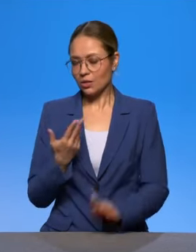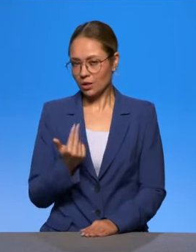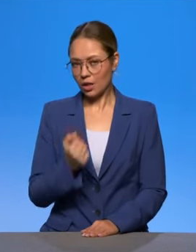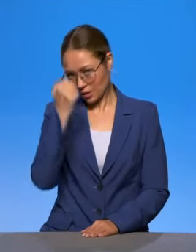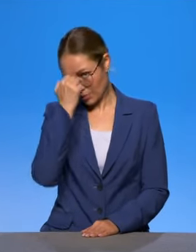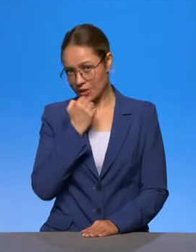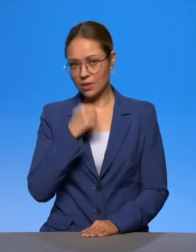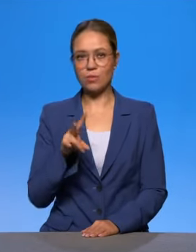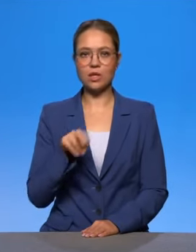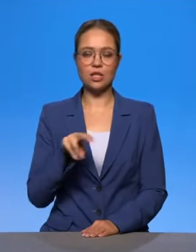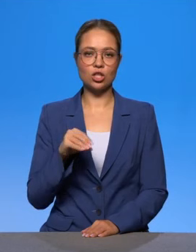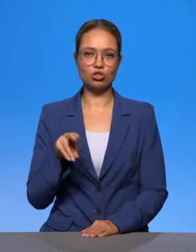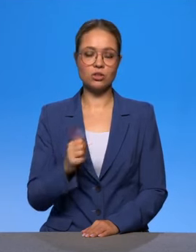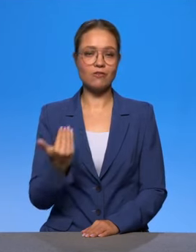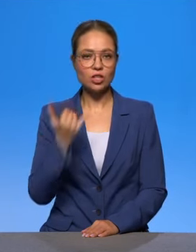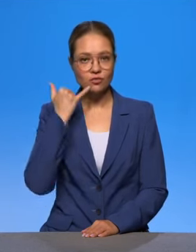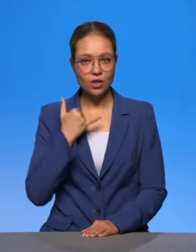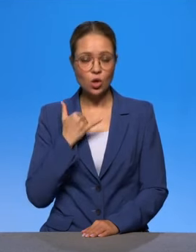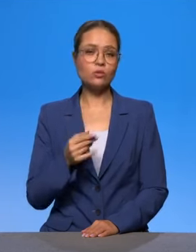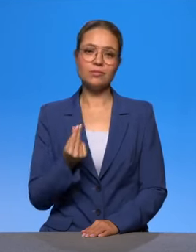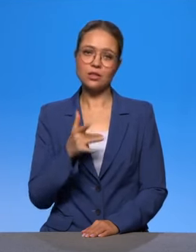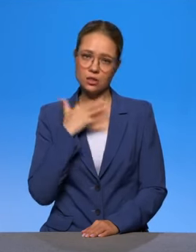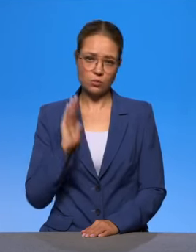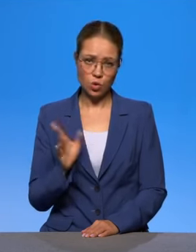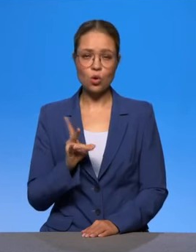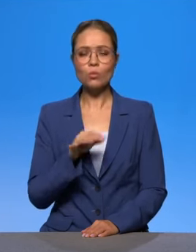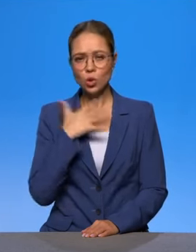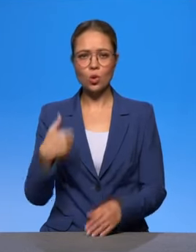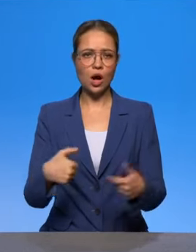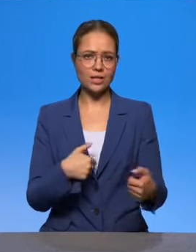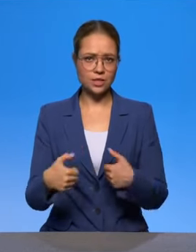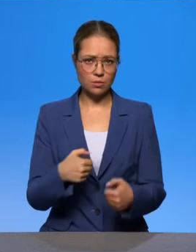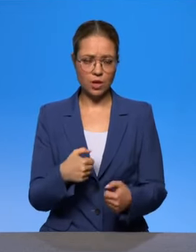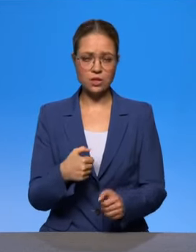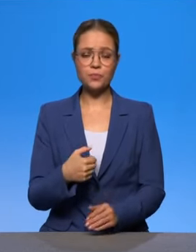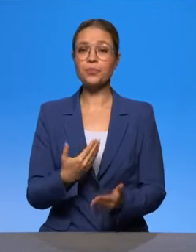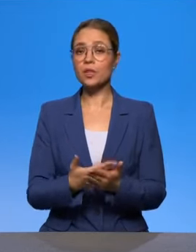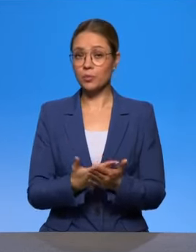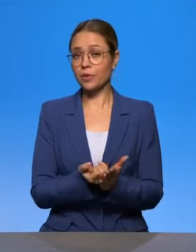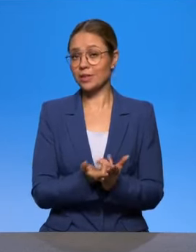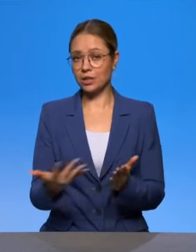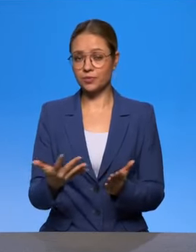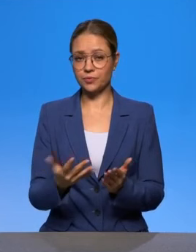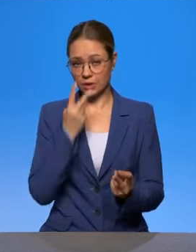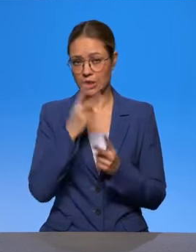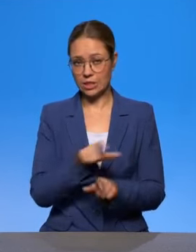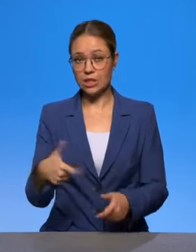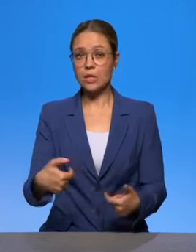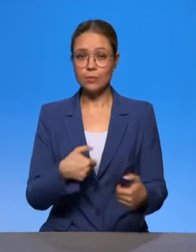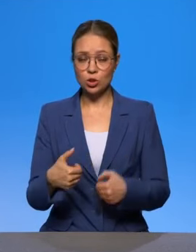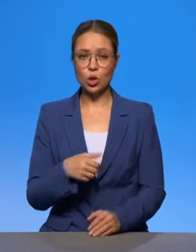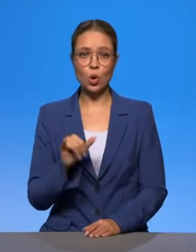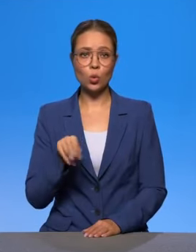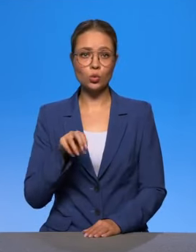за звонок. Деньги, конечно, в любом случае небольшие. Огромное количество СМС приходит к нам. Вот некоторые от телезрителей. Удмуртия,